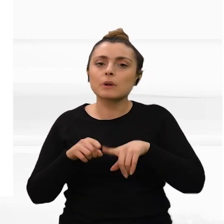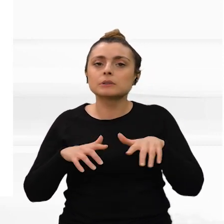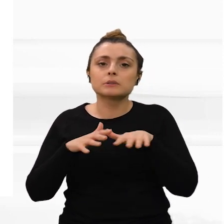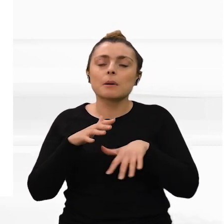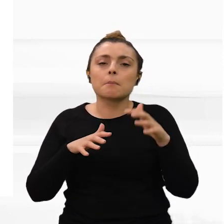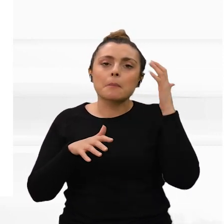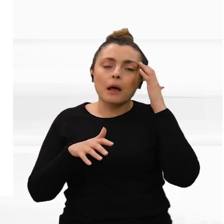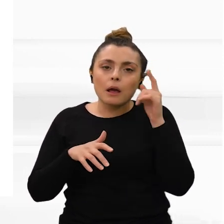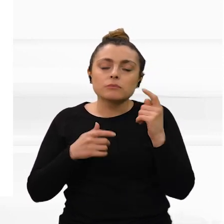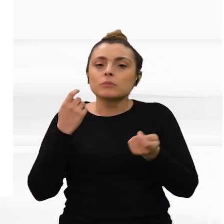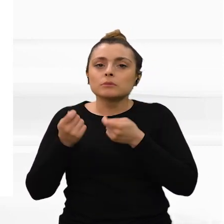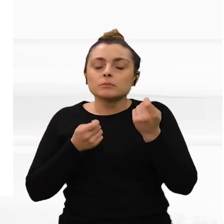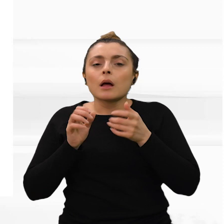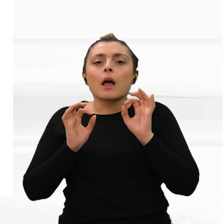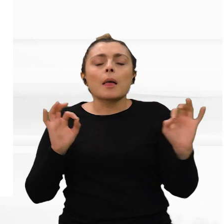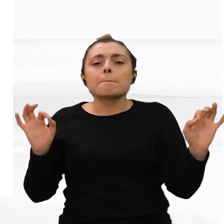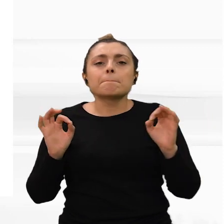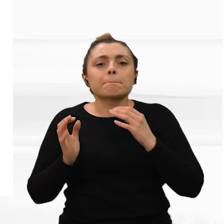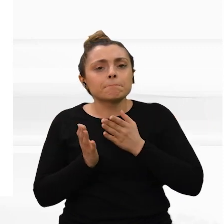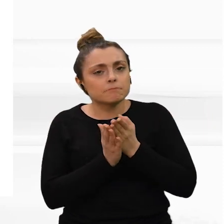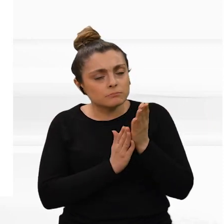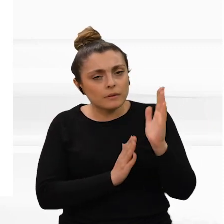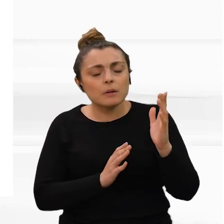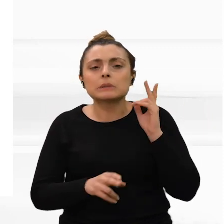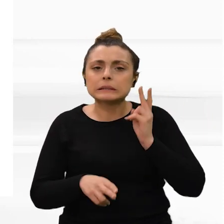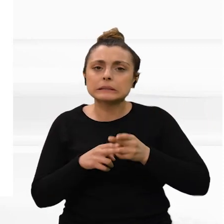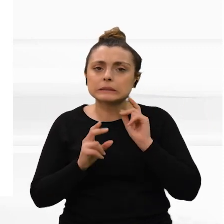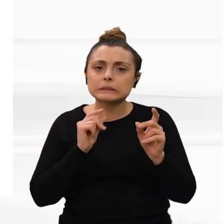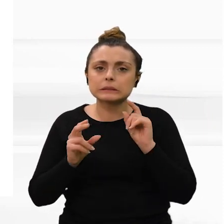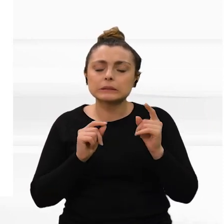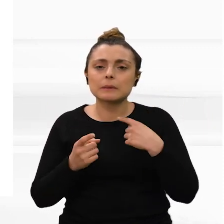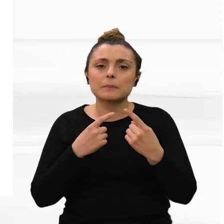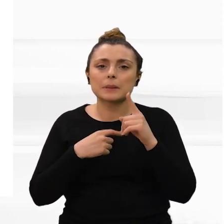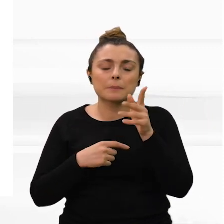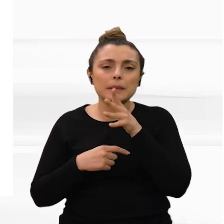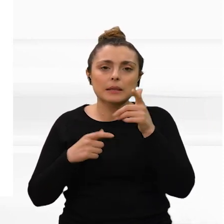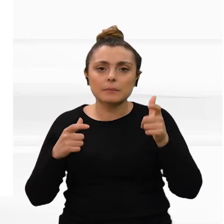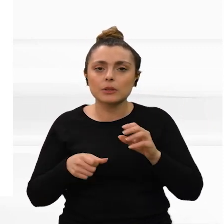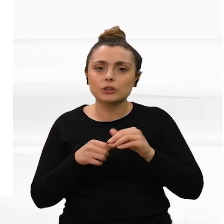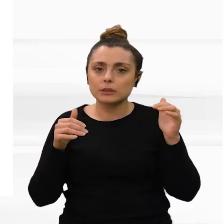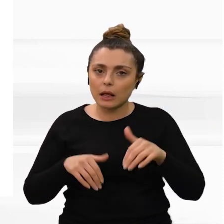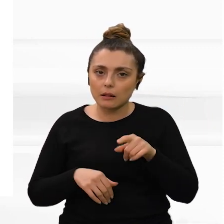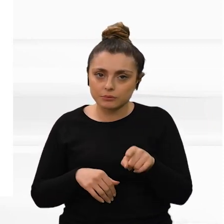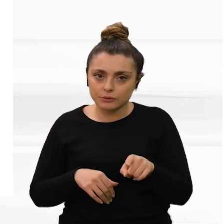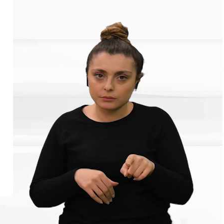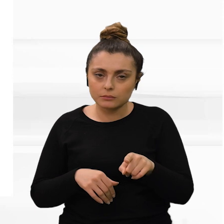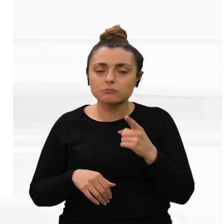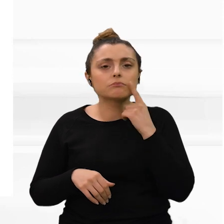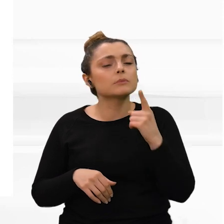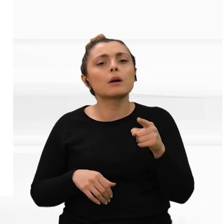bazı temel konular üzerindeki çalışmalar henüz sürmekte ise de hızla bir bilim dalı haline gelmiştir